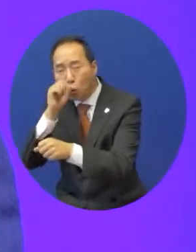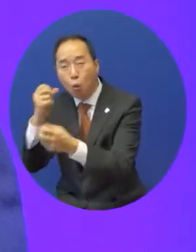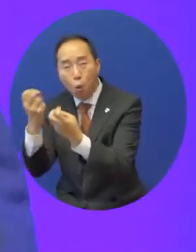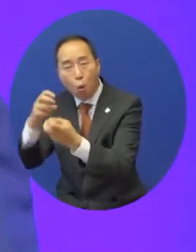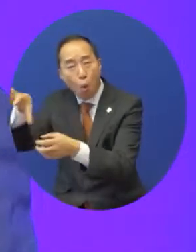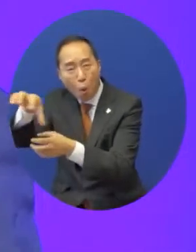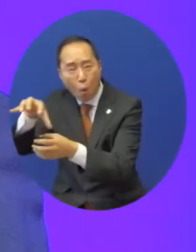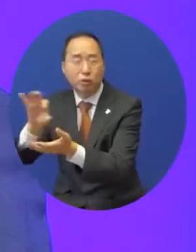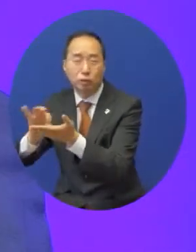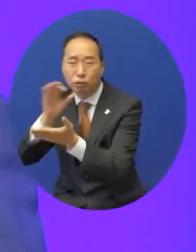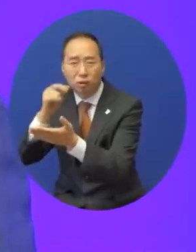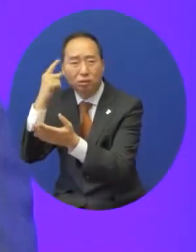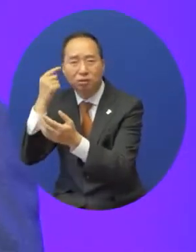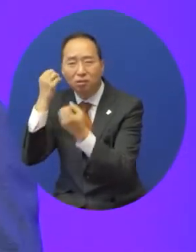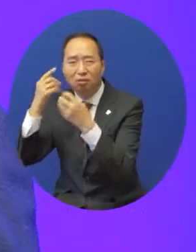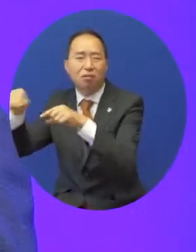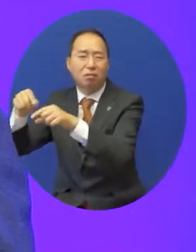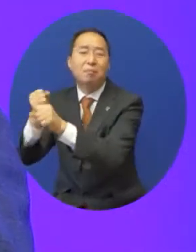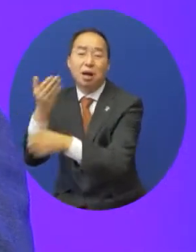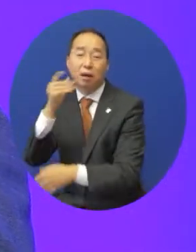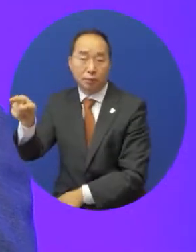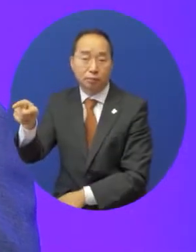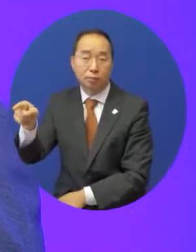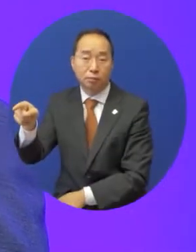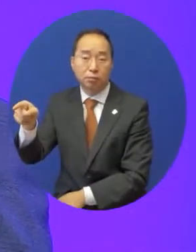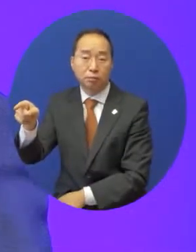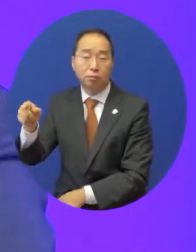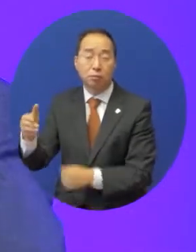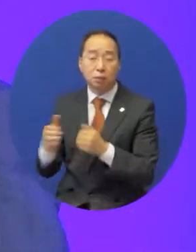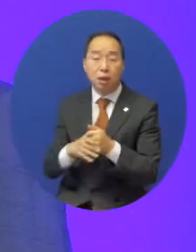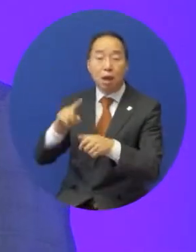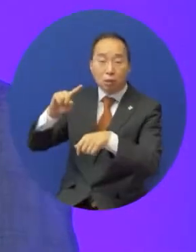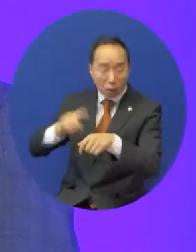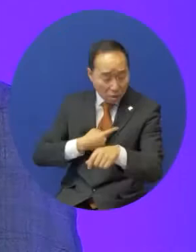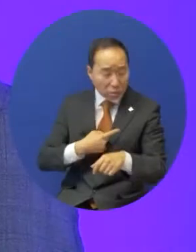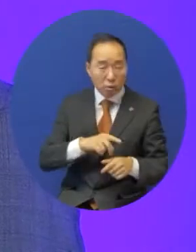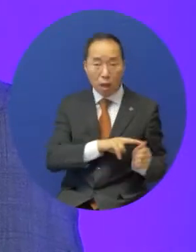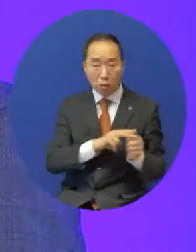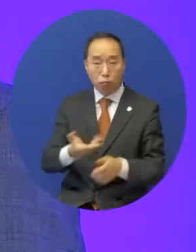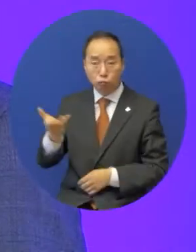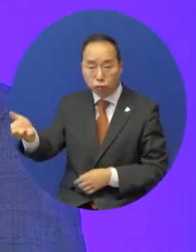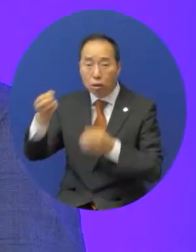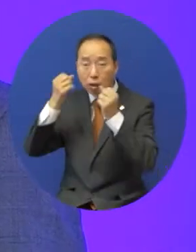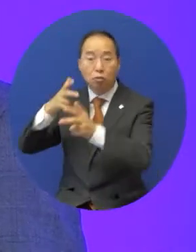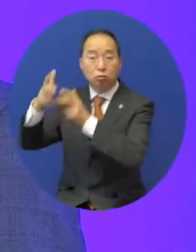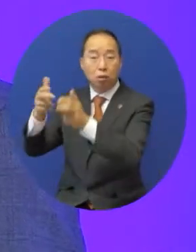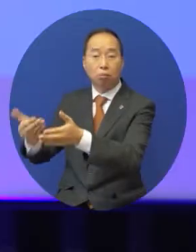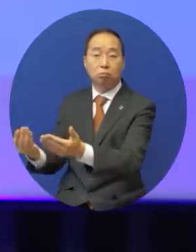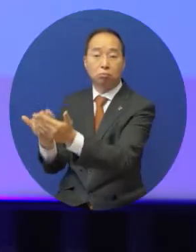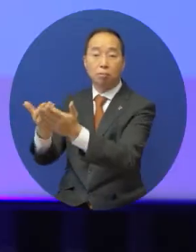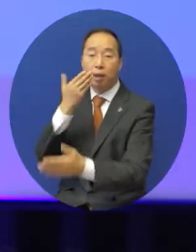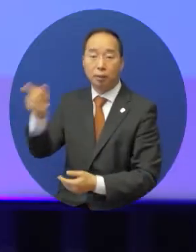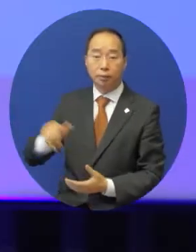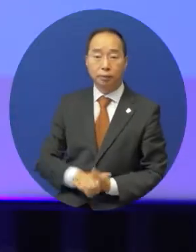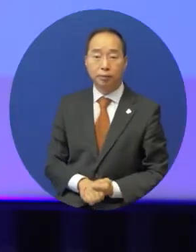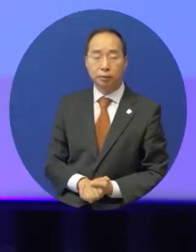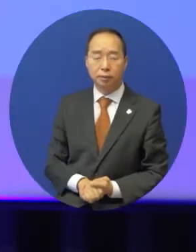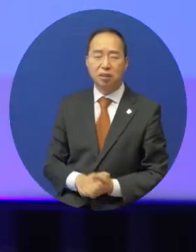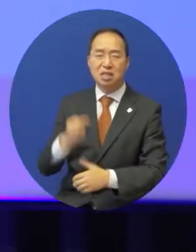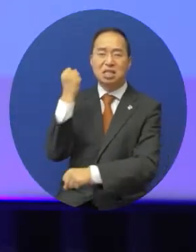해서 부가가치가 창출이 되는 거죠. 그러니까 새로운 산업을 일으킬 수 있는 거죠. 그래서